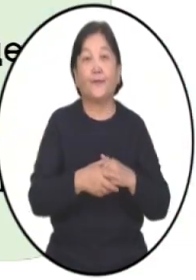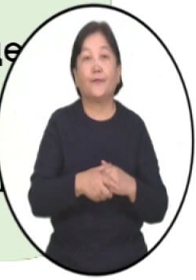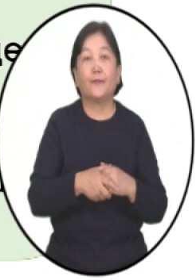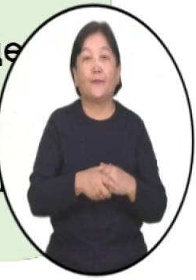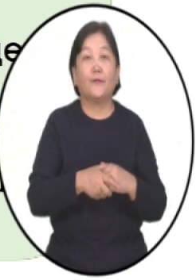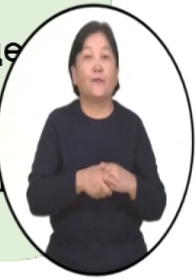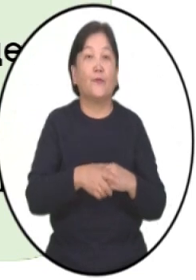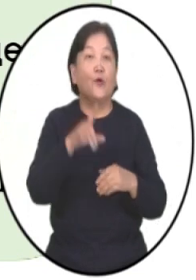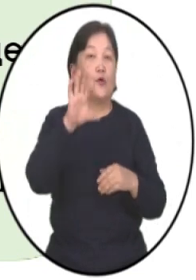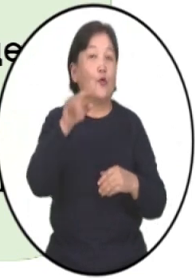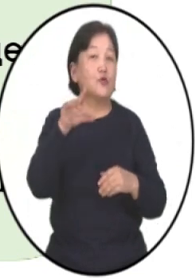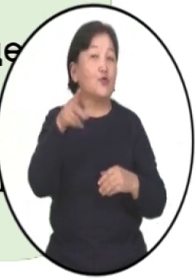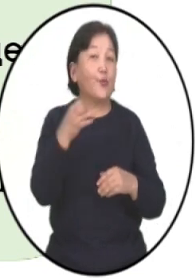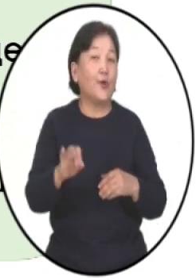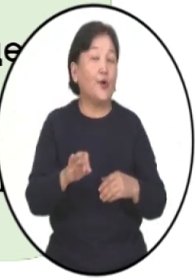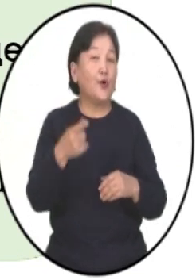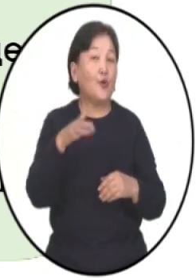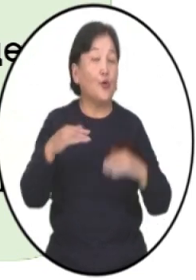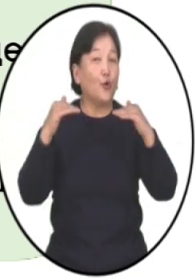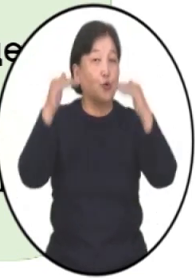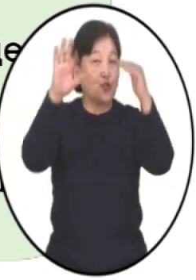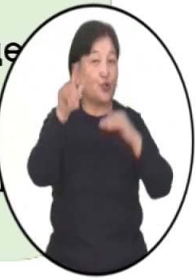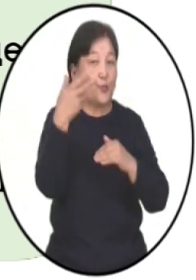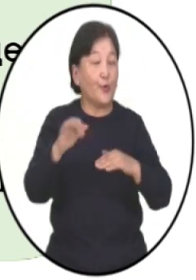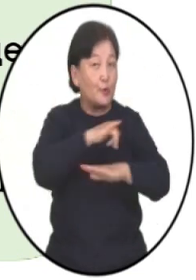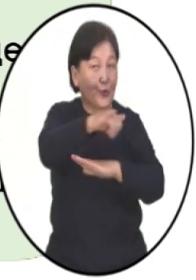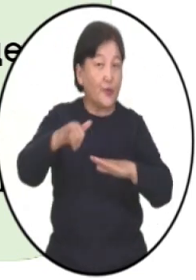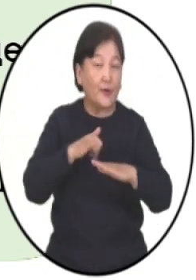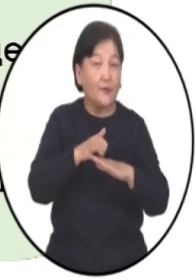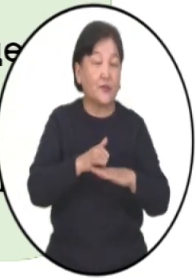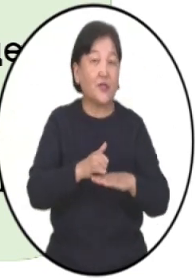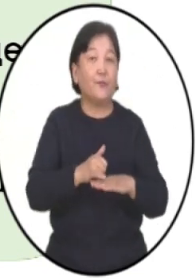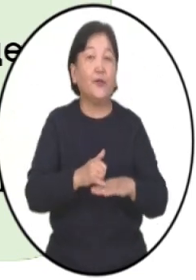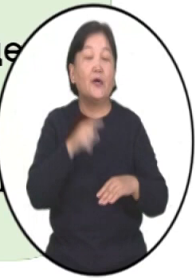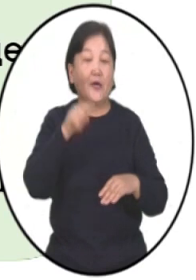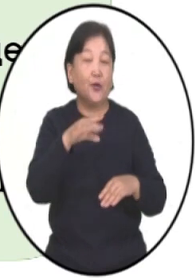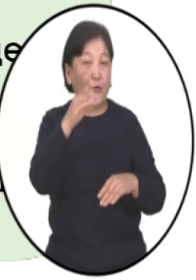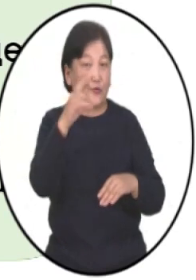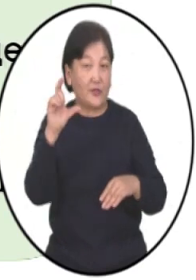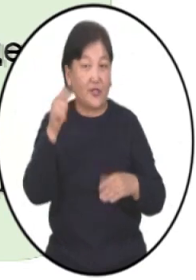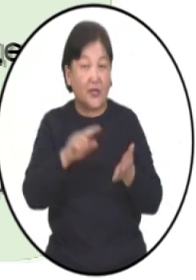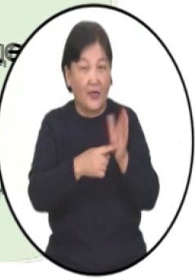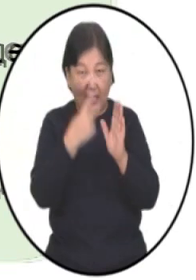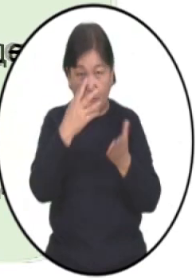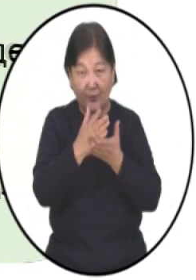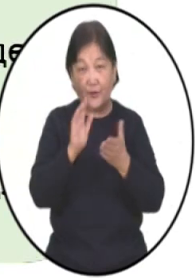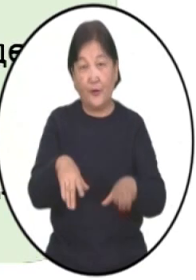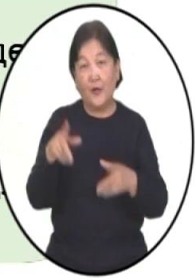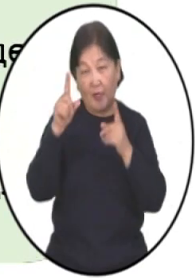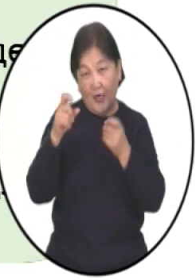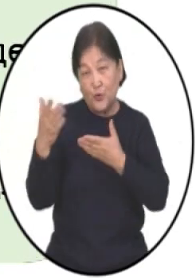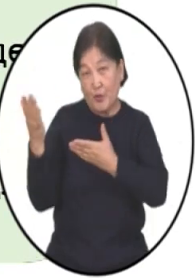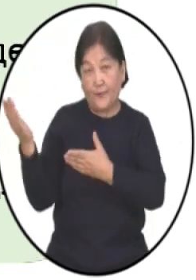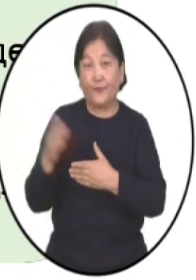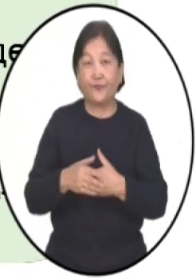За хөгжингүй болон хөгжилтэй орнуудад хамгийн оновчтой байдлаар тээврийн сүлжээг бий болгосон байдаг. За энийг та бүхэн дараах зургаас ажиглаарай. За